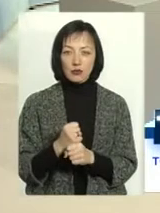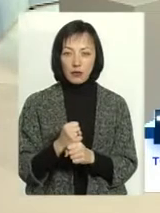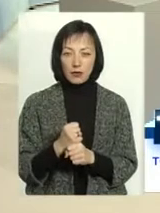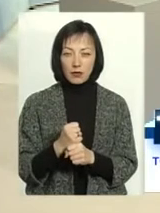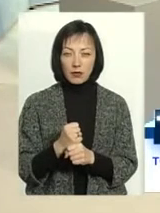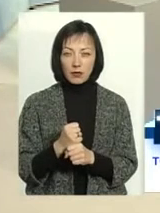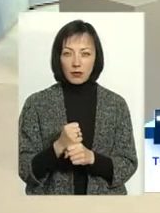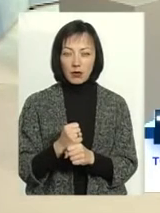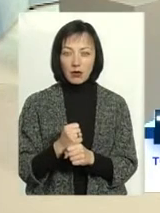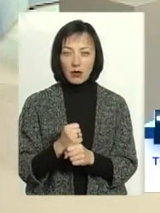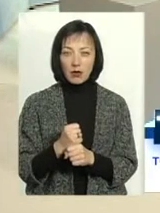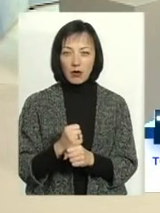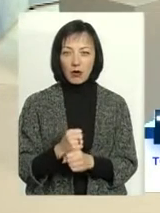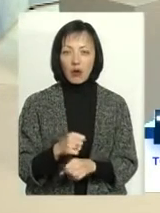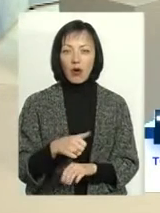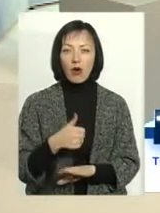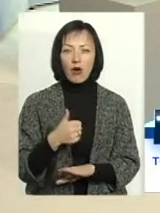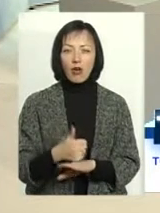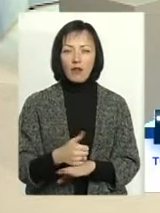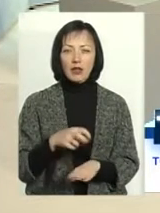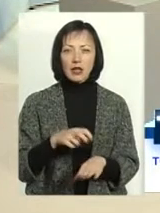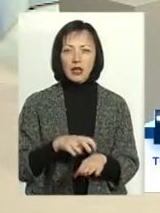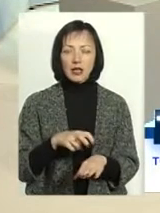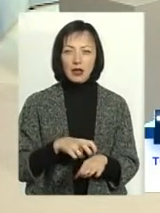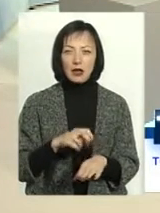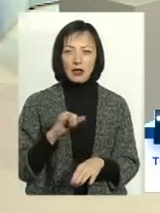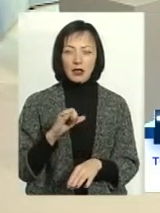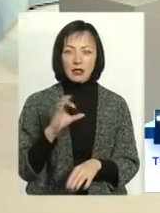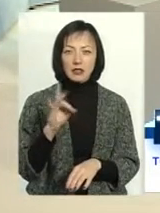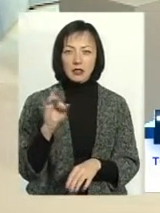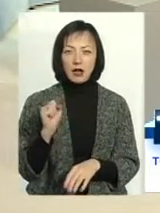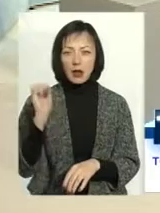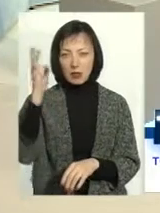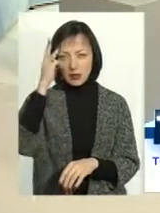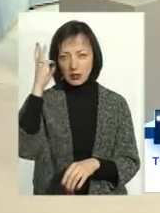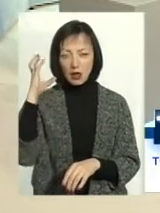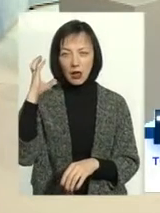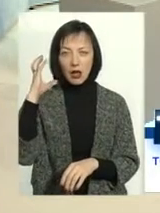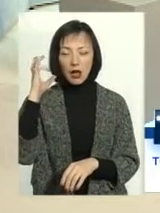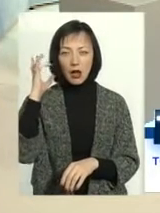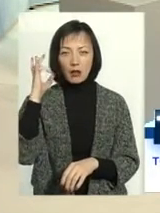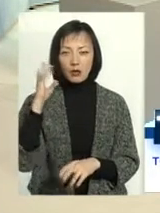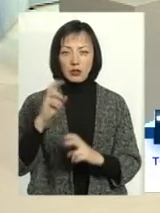за головним ліком санаторії, профілакторії «Іскра», юнітко радіотехнічного заводу «Чоботка».